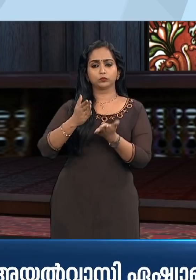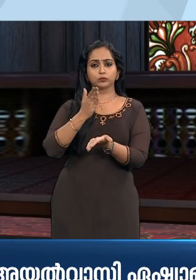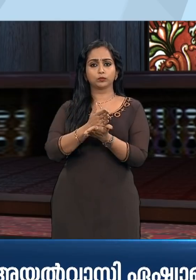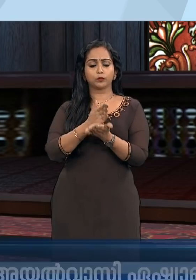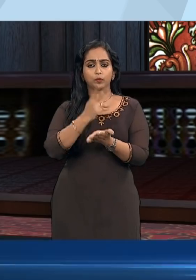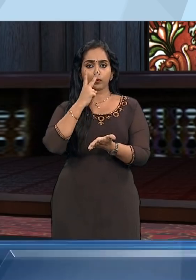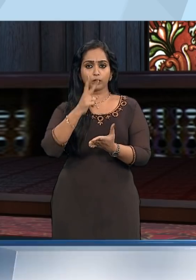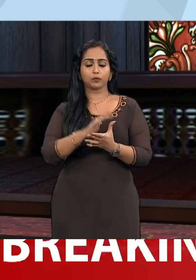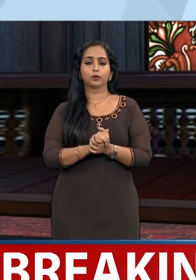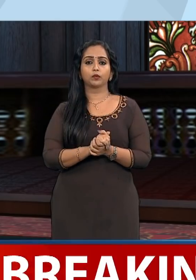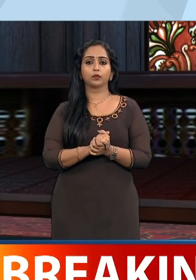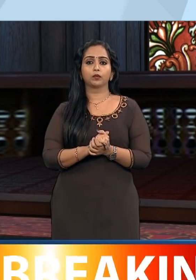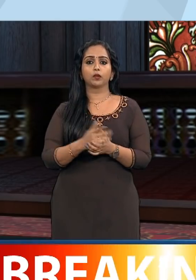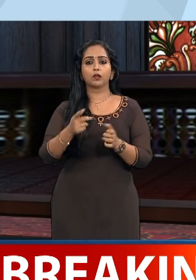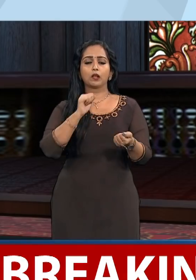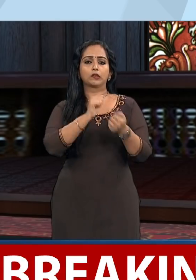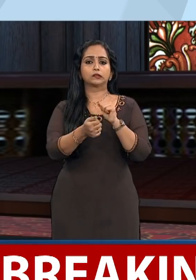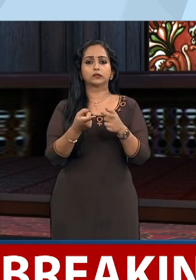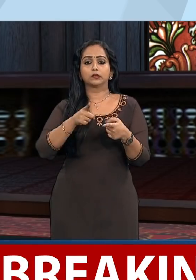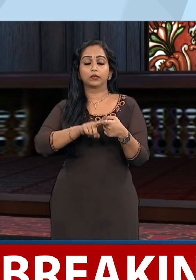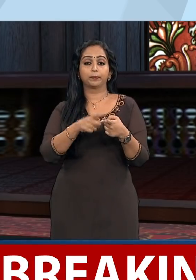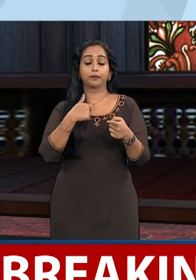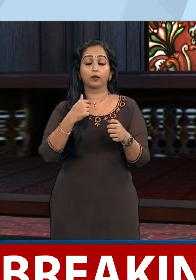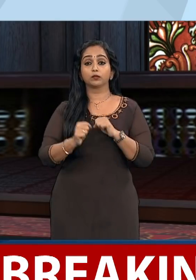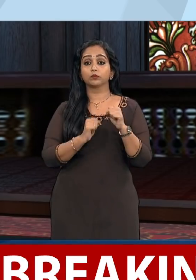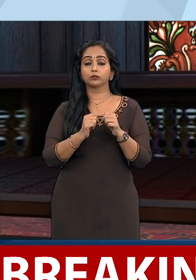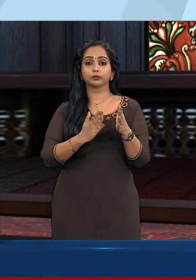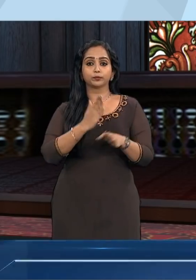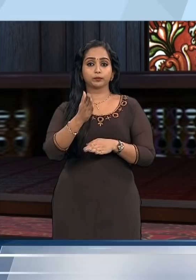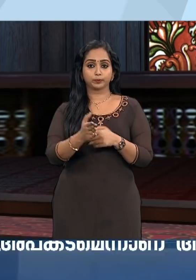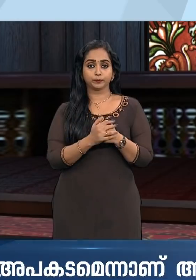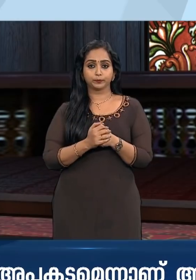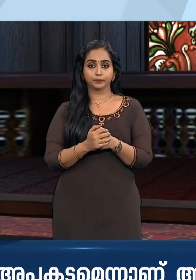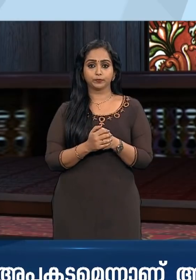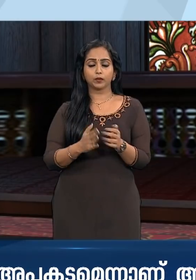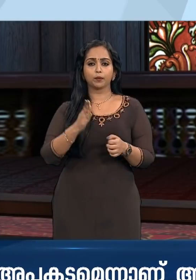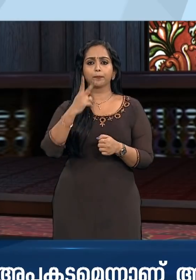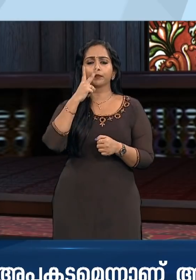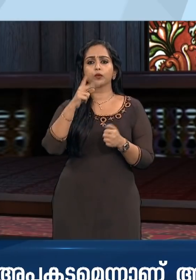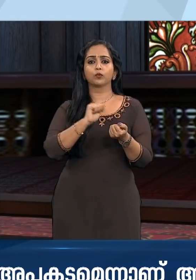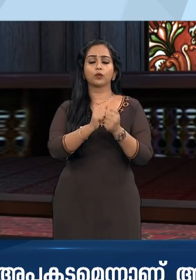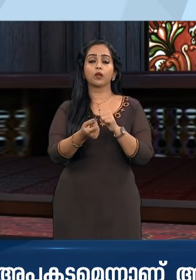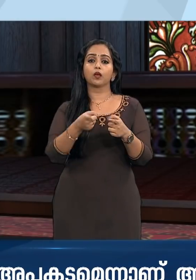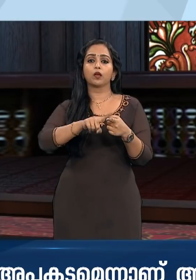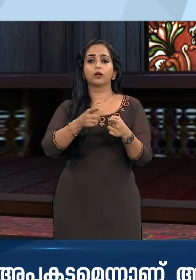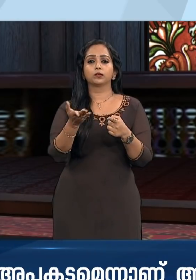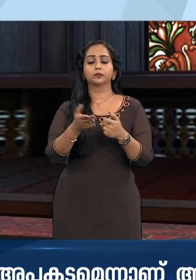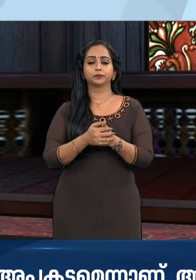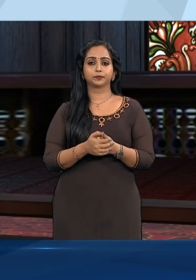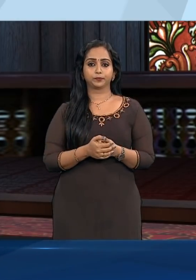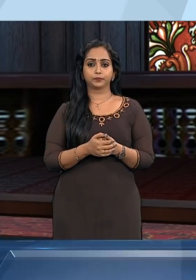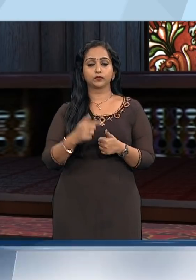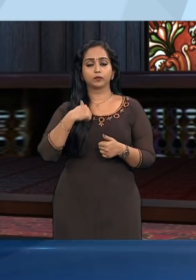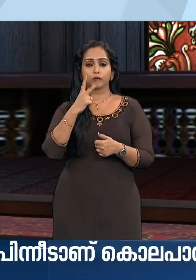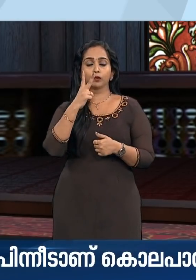ഞാൻ വിചാരിച്ചു ഏതോ ആക്സിഡൻ്റ് ആണെന്ന് കണ്ടപ്പോൾ ഞാൻ ഇവിടെ നിന്ന് ഓടുകയായിരുന്നു അങ്ങടിക്ക്. അവിടെ പോയി നോക്കിയപ്പോൾ ഉണ്ട് ആക്സിഡൻ്റായി കിടക്കുകയാണ്. അപ്പോൾ ഞാൻ പിന്നെ അത്